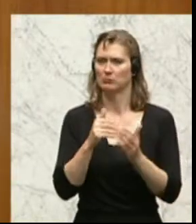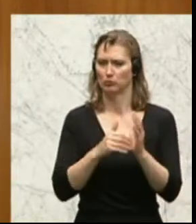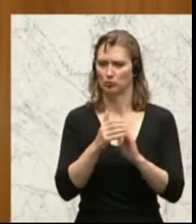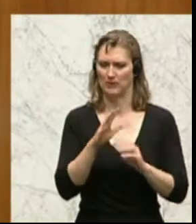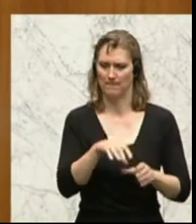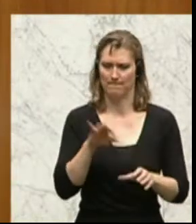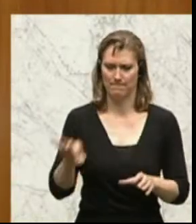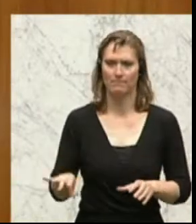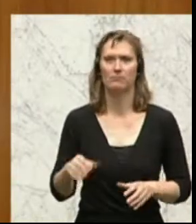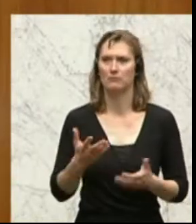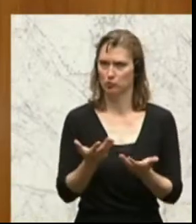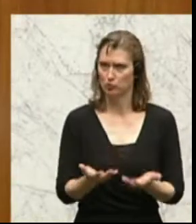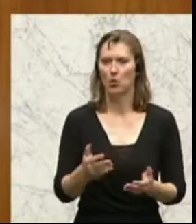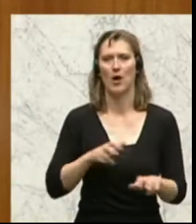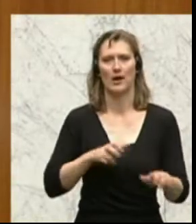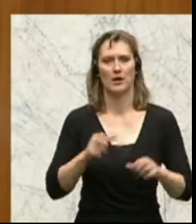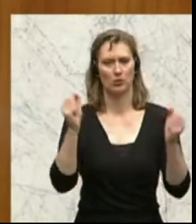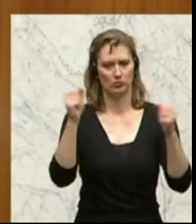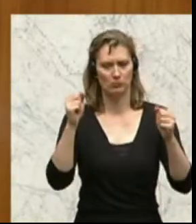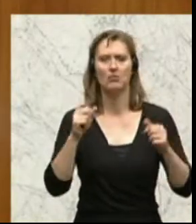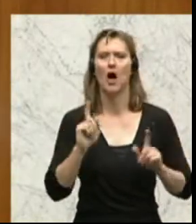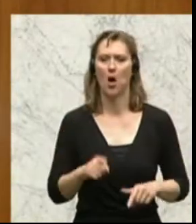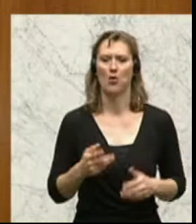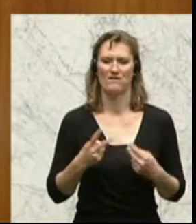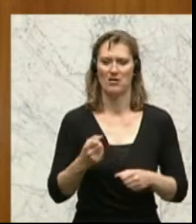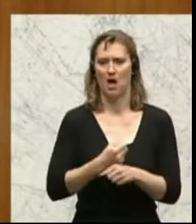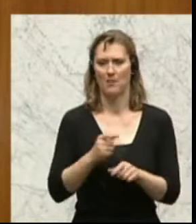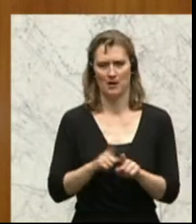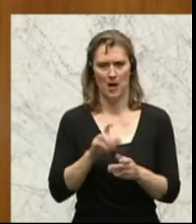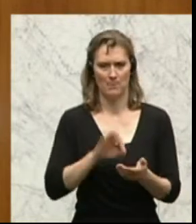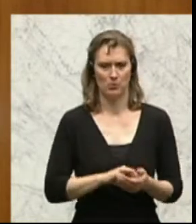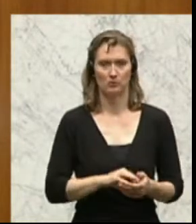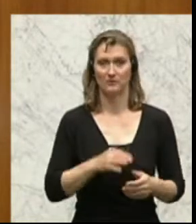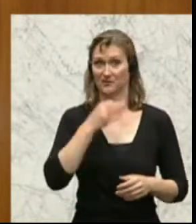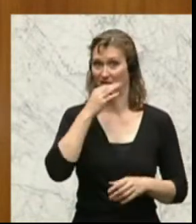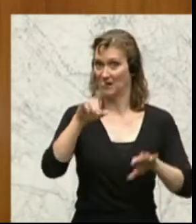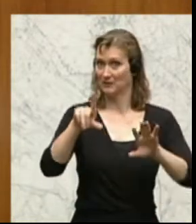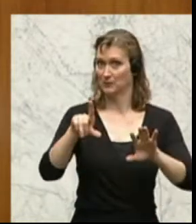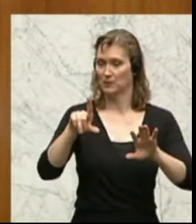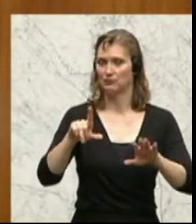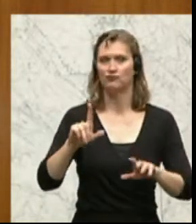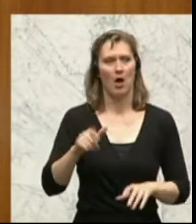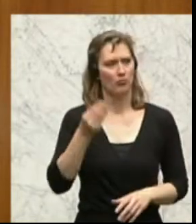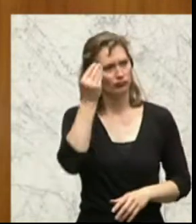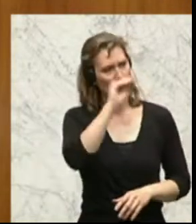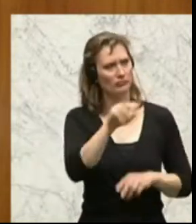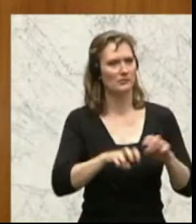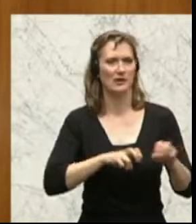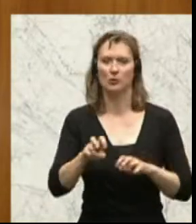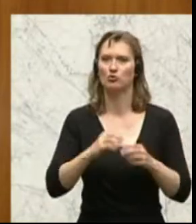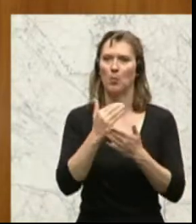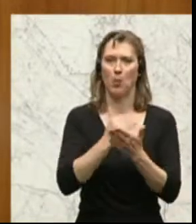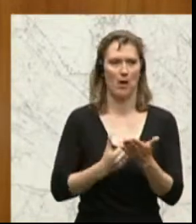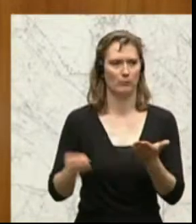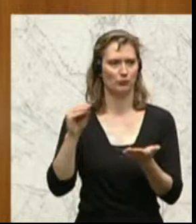die Basis für die weiteren Arbeiten. Zur Frage 7. Auch hier darf ich Sie auf das Regierungsprogramm verweisen.